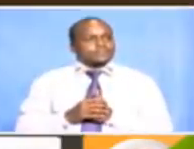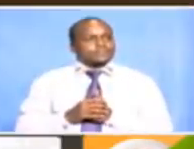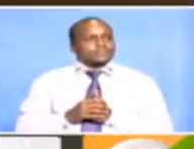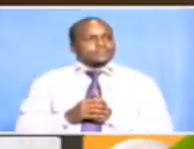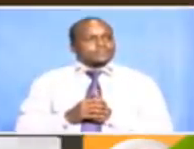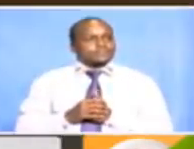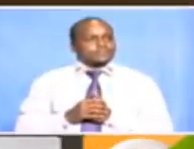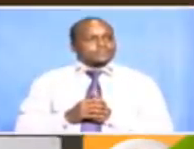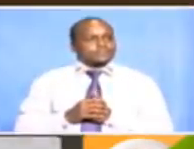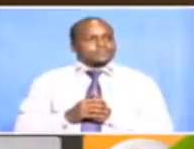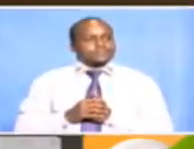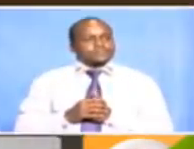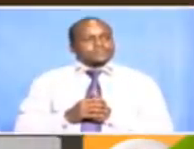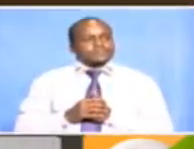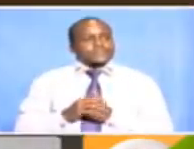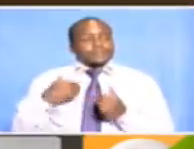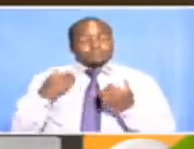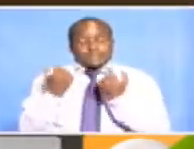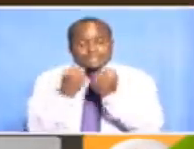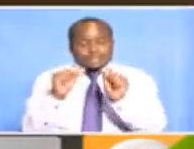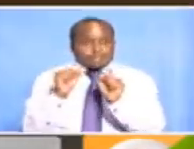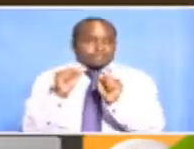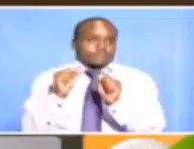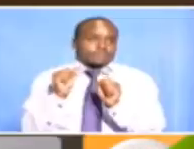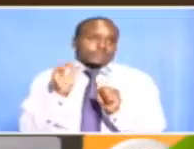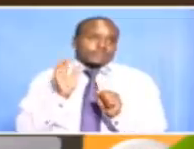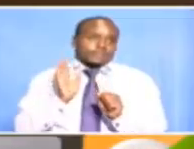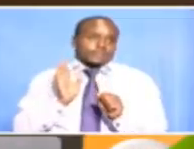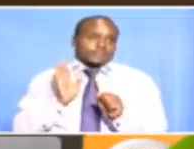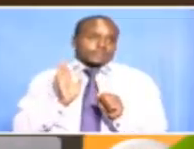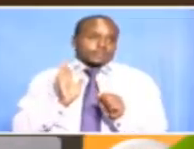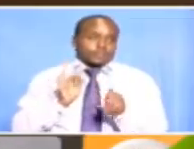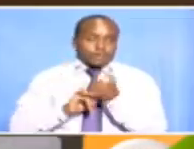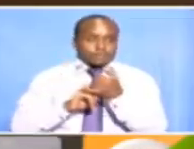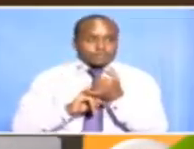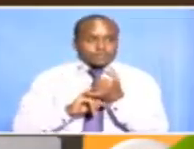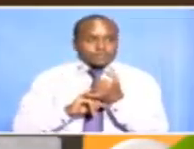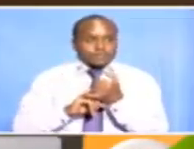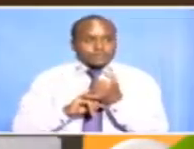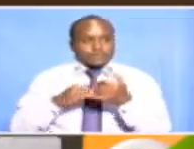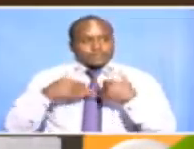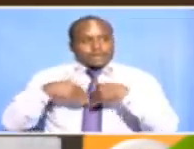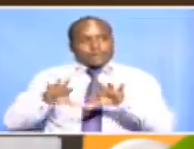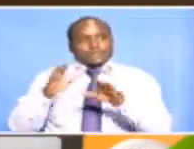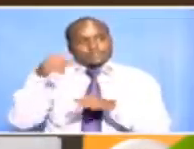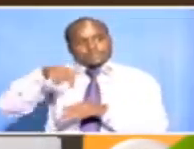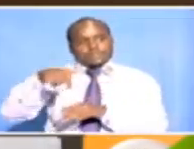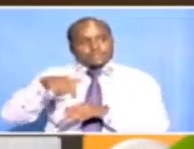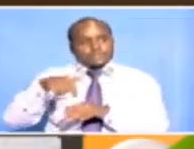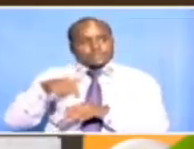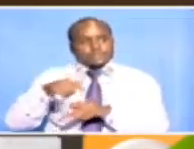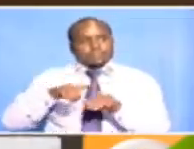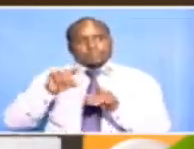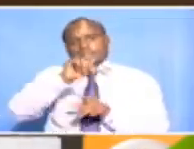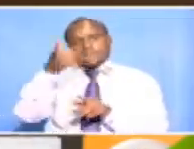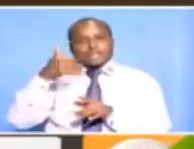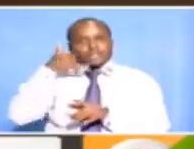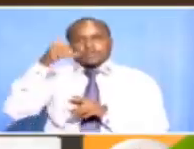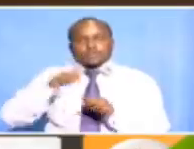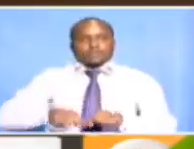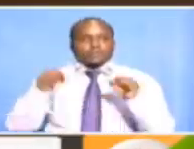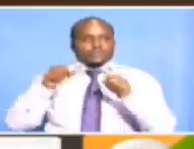Mimi navunja sheria na achilia mama because wewe ni colleague wangu na wewe ni first lady kama bibi yangu. Mama namwachilia saa hii. Lakini hao wengine pigia mdosi.